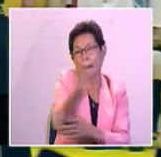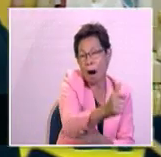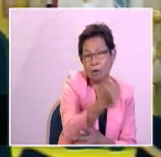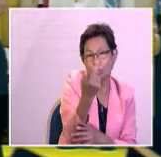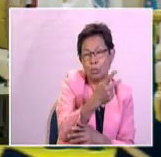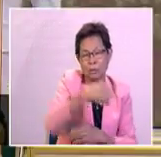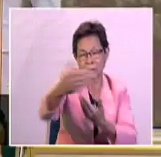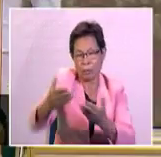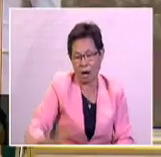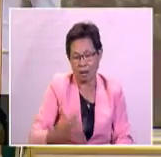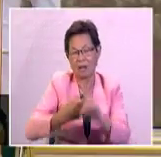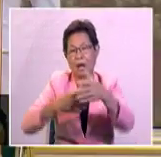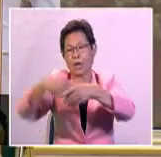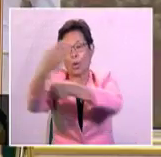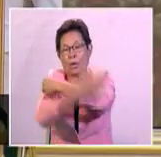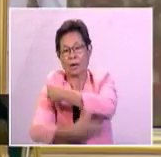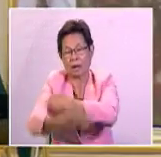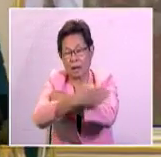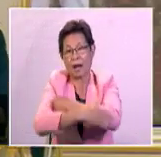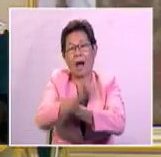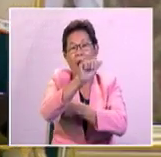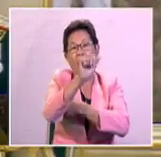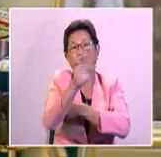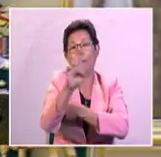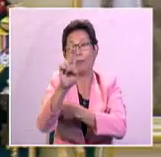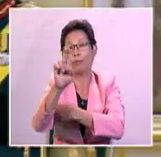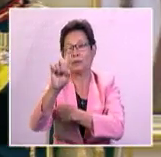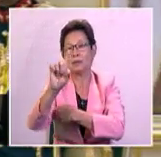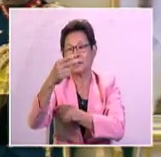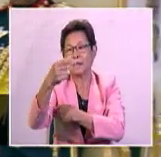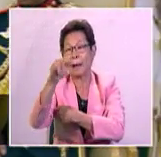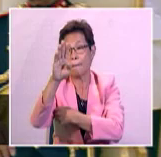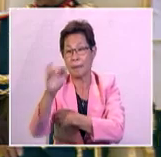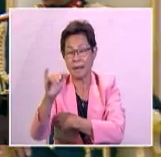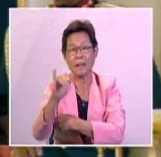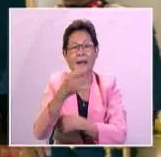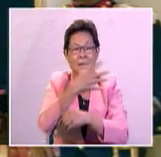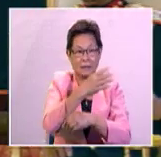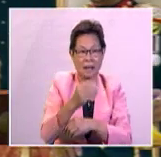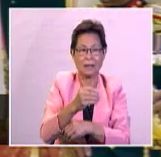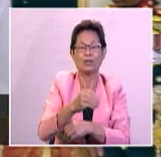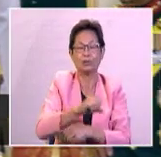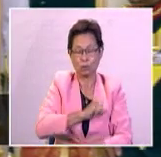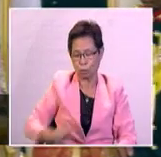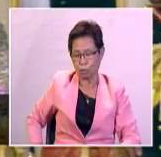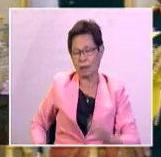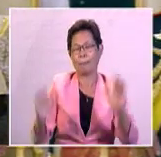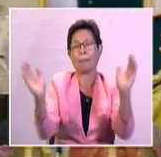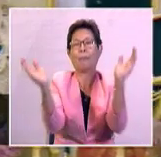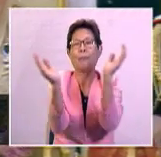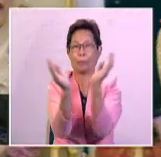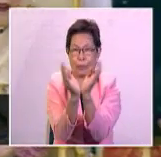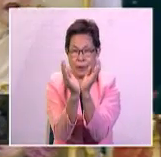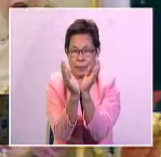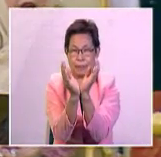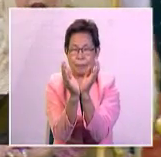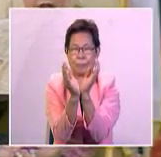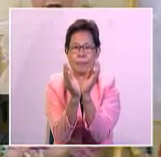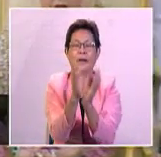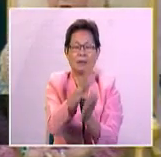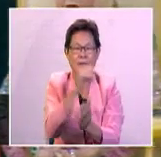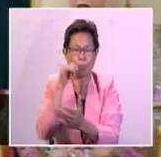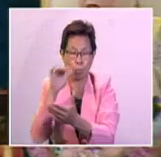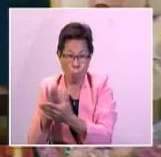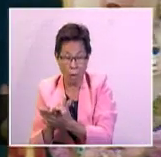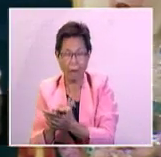dari luar iaitu Putra Mahkota Abu Dhabi, Sheikh Muhammad Zayed Al Nahyan dan Sultan Brunei Sultan Hassan Al Bolkiah dan